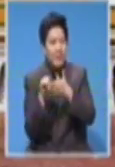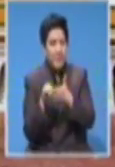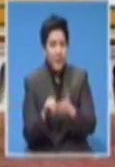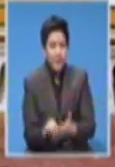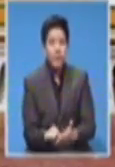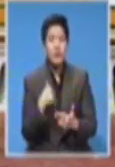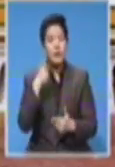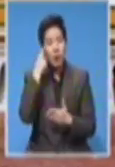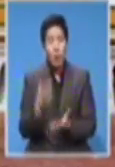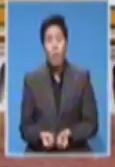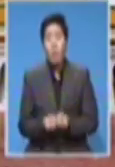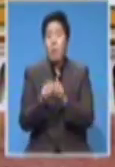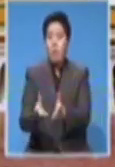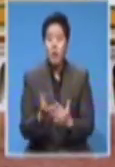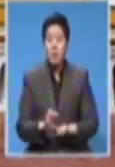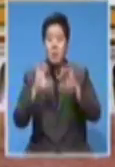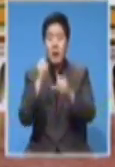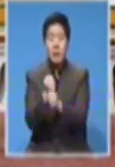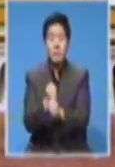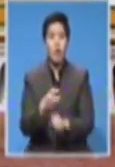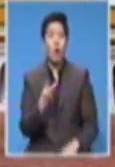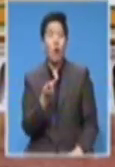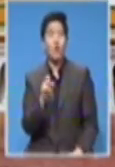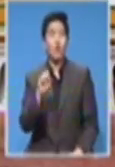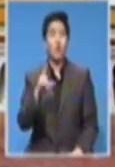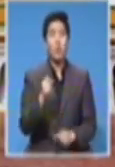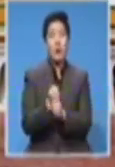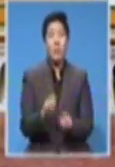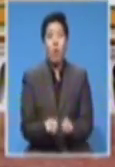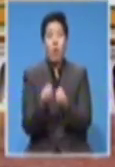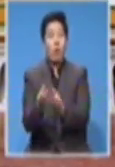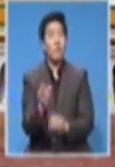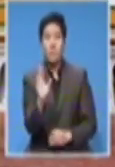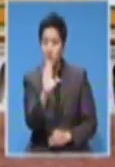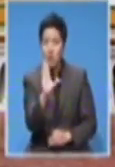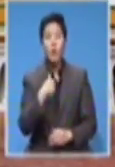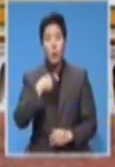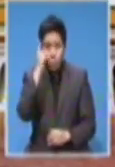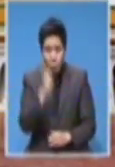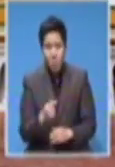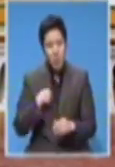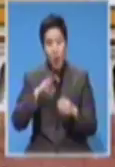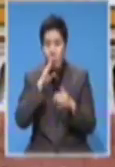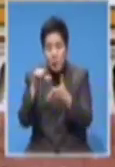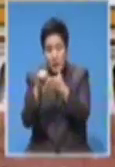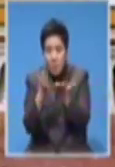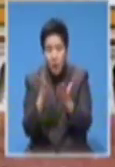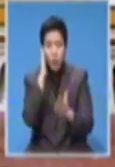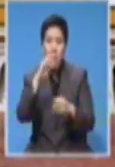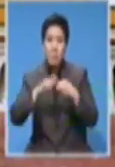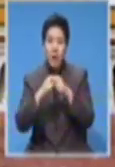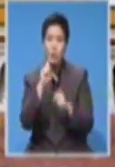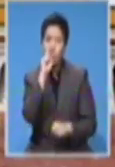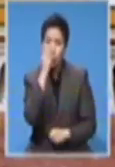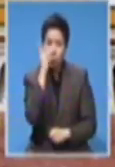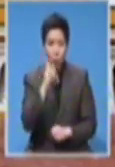ย่าโยนภาระให้กับรัฐบาลให้คสช.ใช้อำนาจอย่างเดียวมันไปไม่สำเร็จแล้วนะครับวันหน้าก็เกิดขึ้นมาใหม่มันอยู่ที่การร่วมแรงร่วม